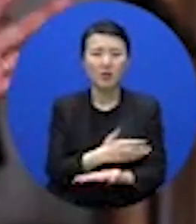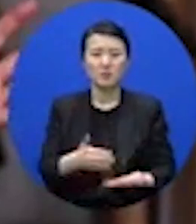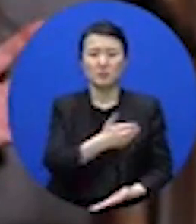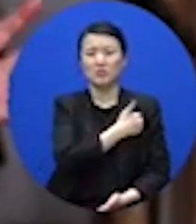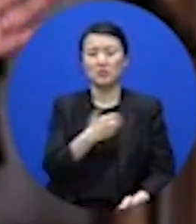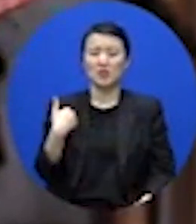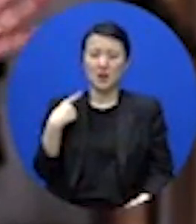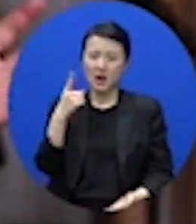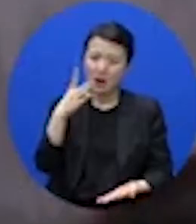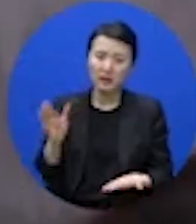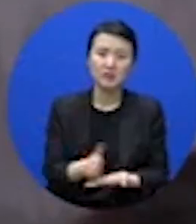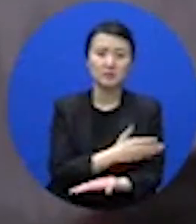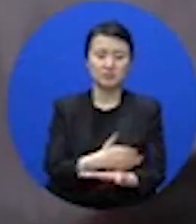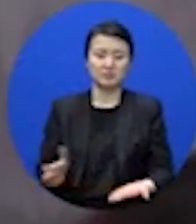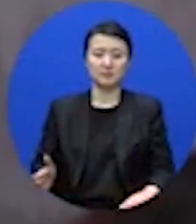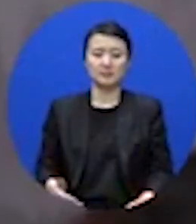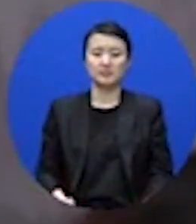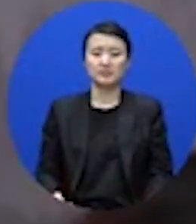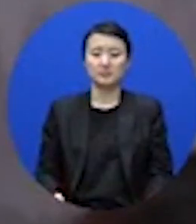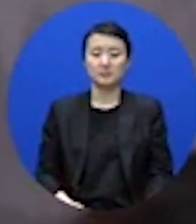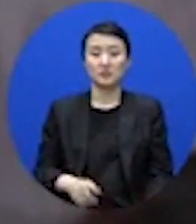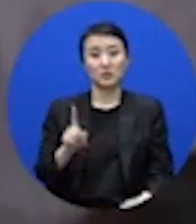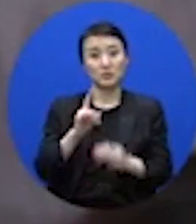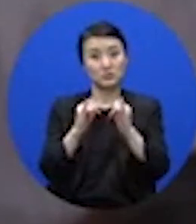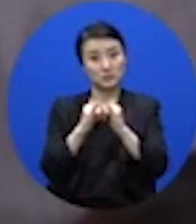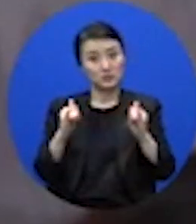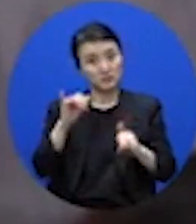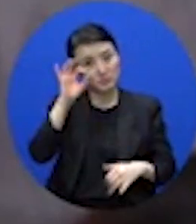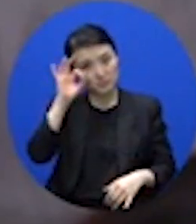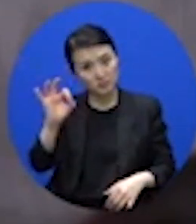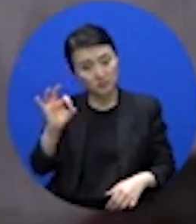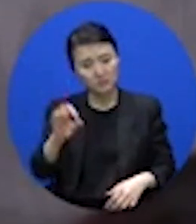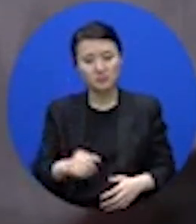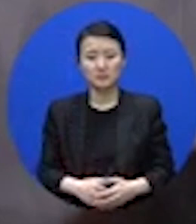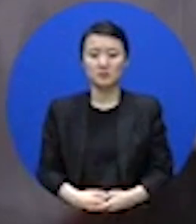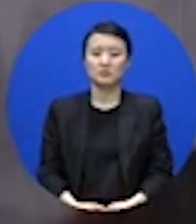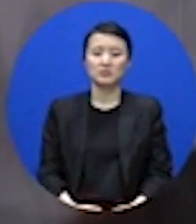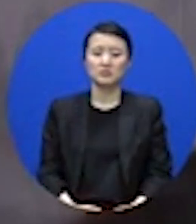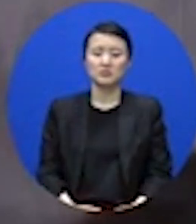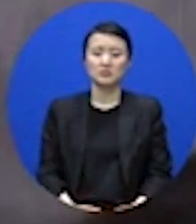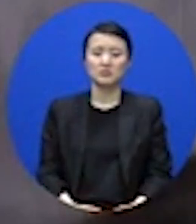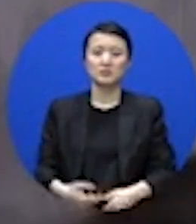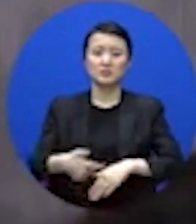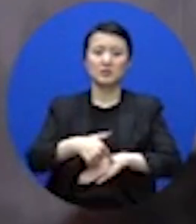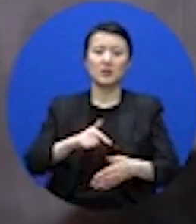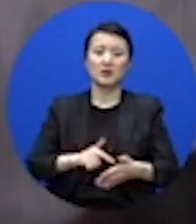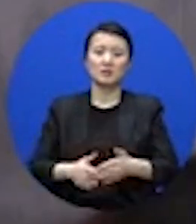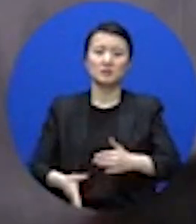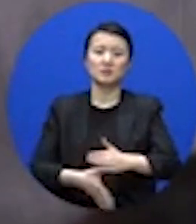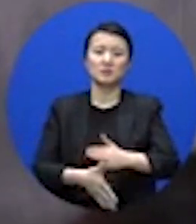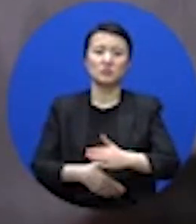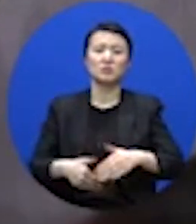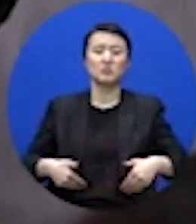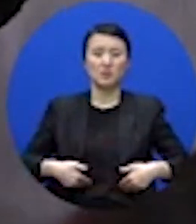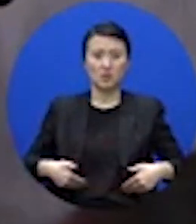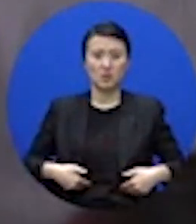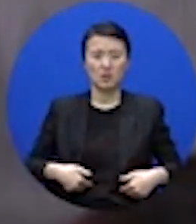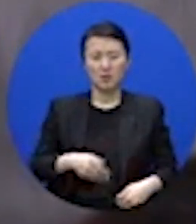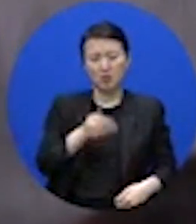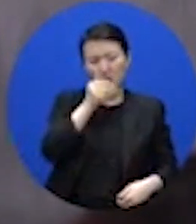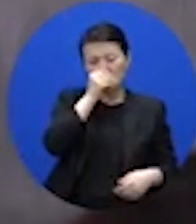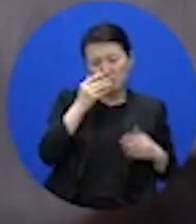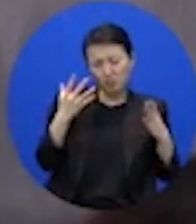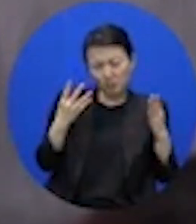뭔가 채워진 게 하나도 없죠. 근데 또 어떤 사람 뭐예요? 좀 비워야 되는데 물이 고이면 어떻게